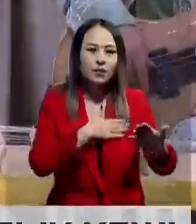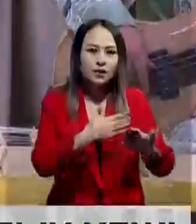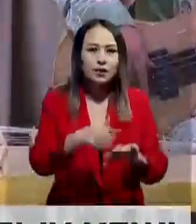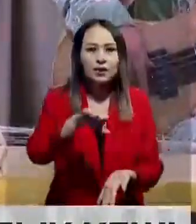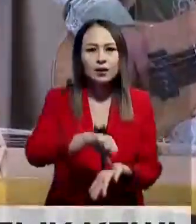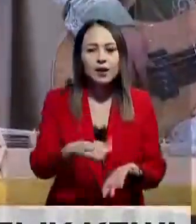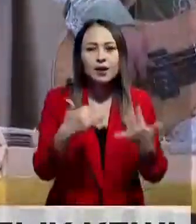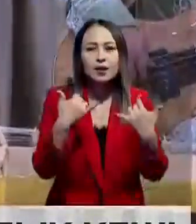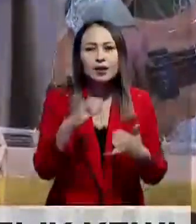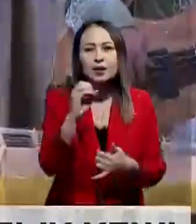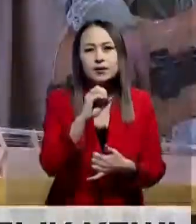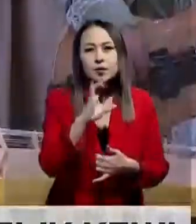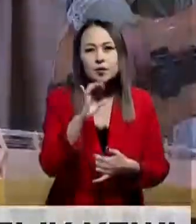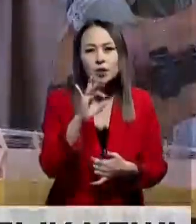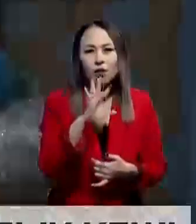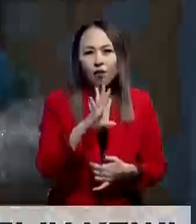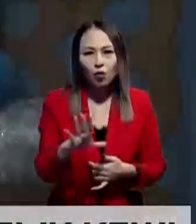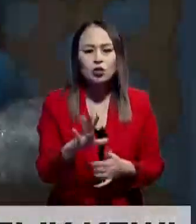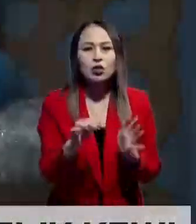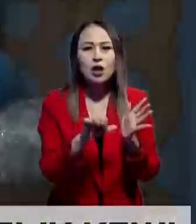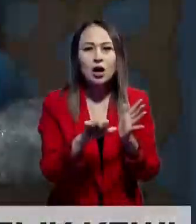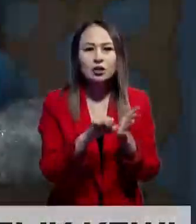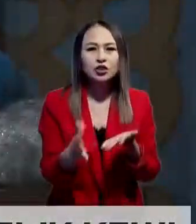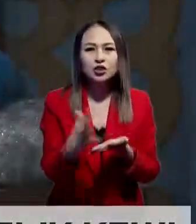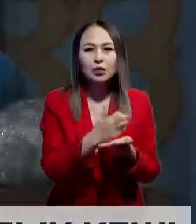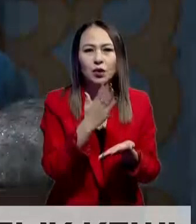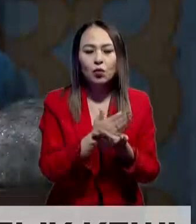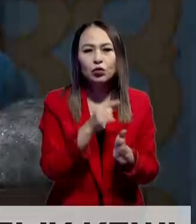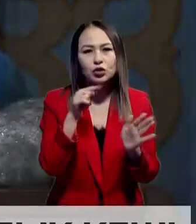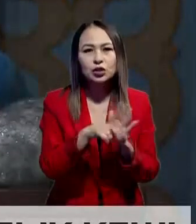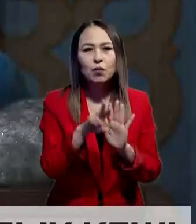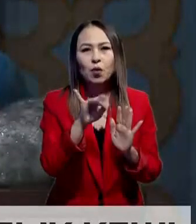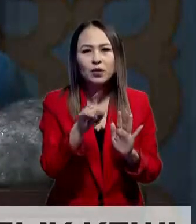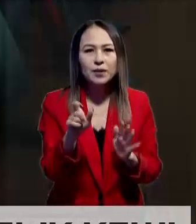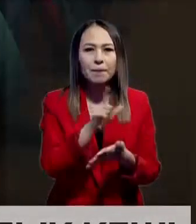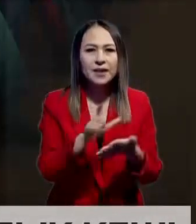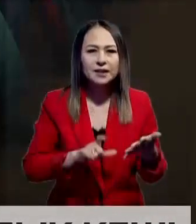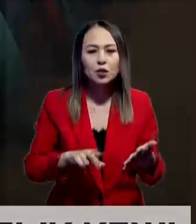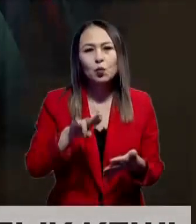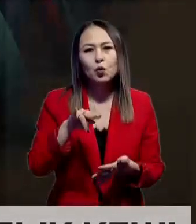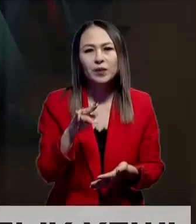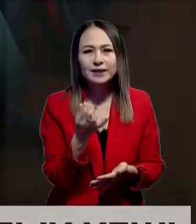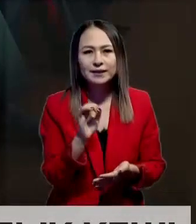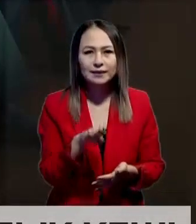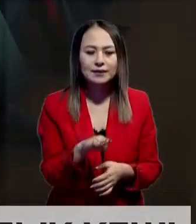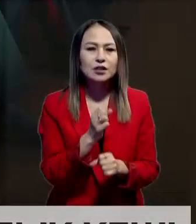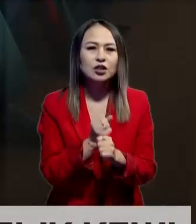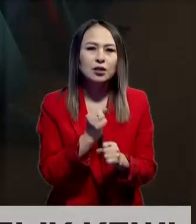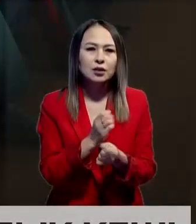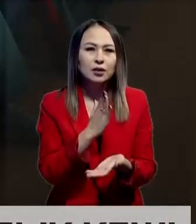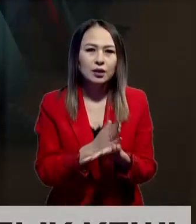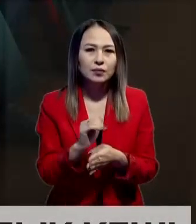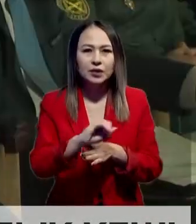қоғам белсенділері қатысты. Қазір Есенгелді Сүйіновтің қоржында 6 жинақ бар. Оның ішінде проза, поэзия және